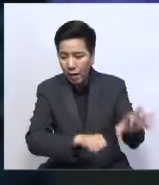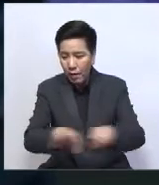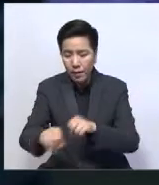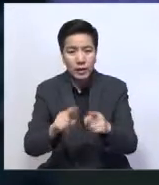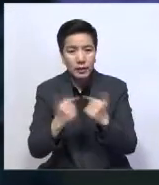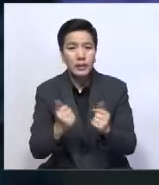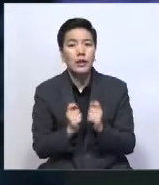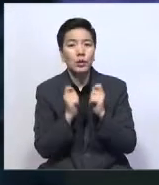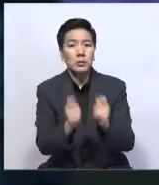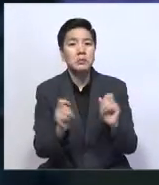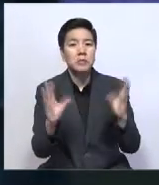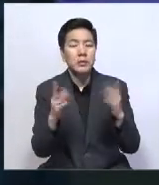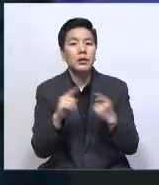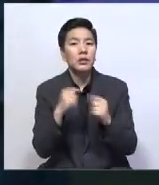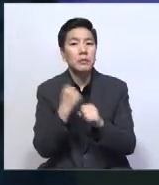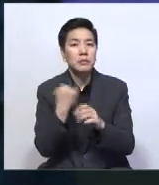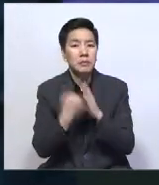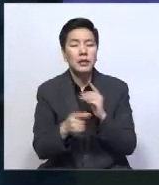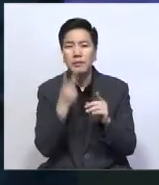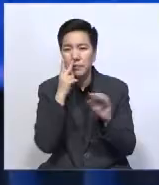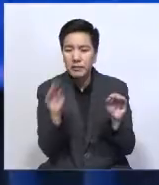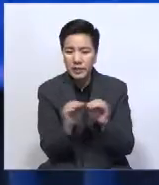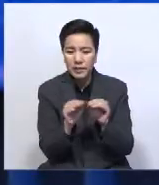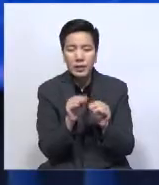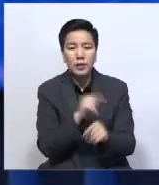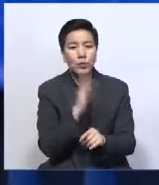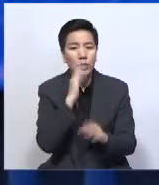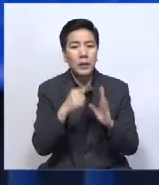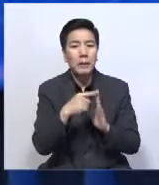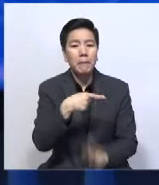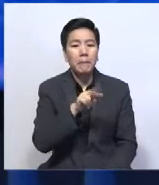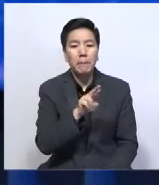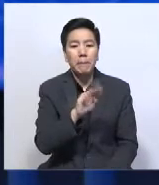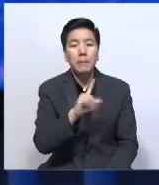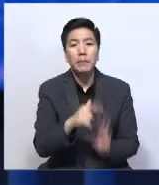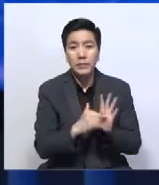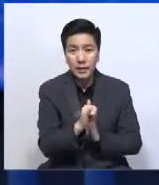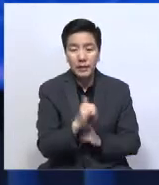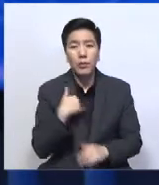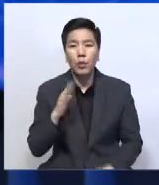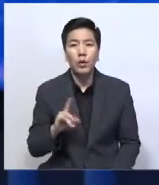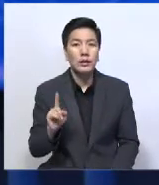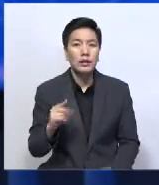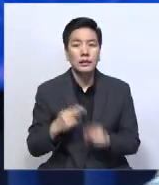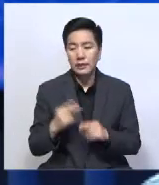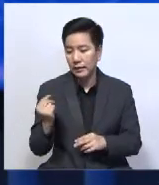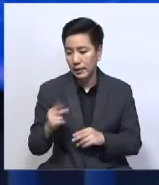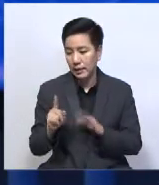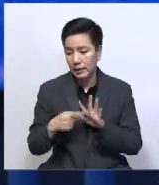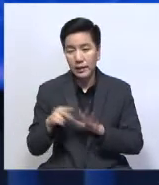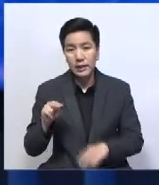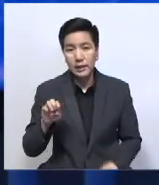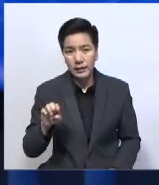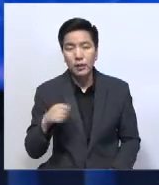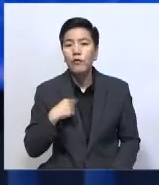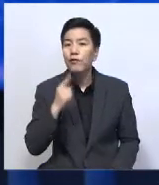ตป่าสงวนแห่งชาติโดยไม่ได้รับอนุญาตนะครับข้อหาก็จะใกล้เคียงกับตัวของนายเปรมชัยนะครับส่วนอีกหนึ่งคนนะครับก็คือนายธานีทุมมาศอัน